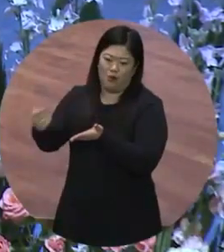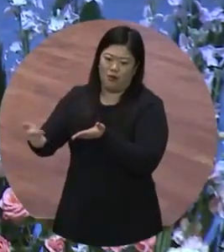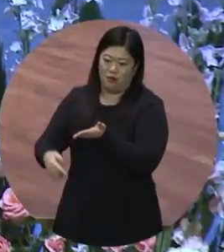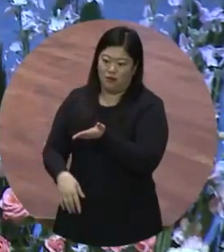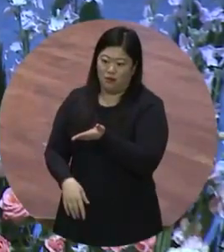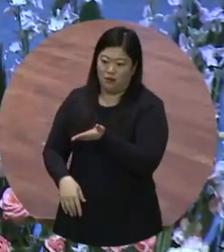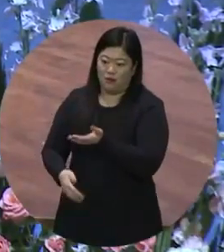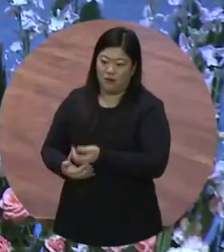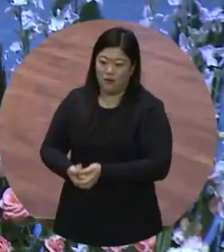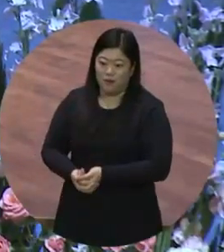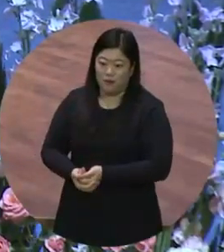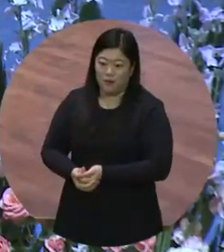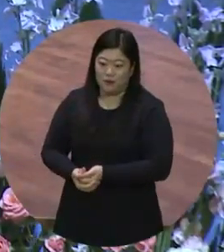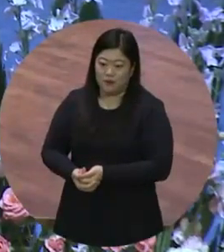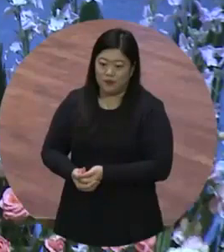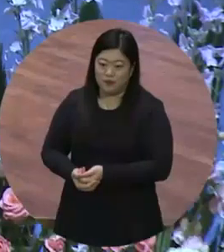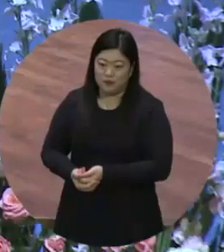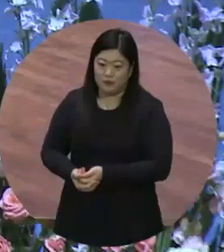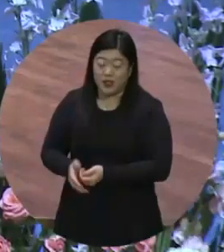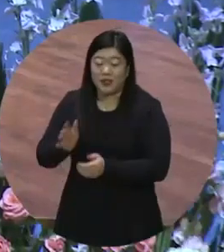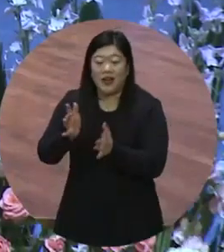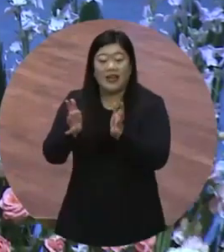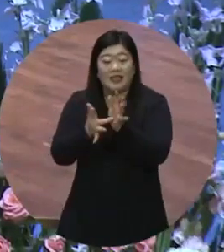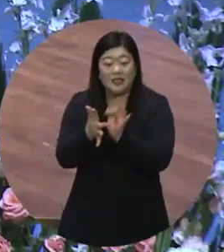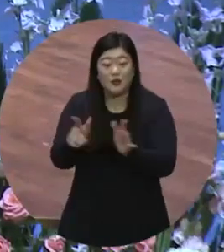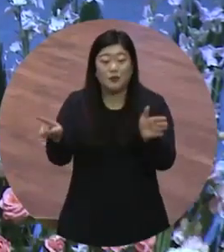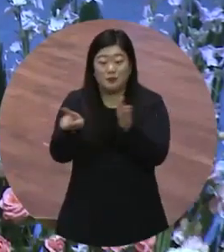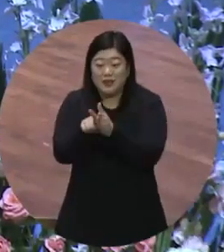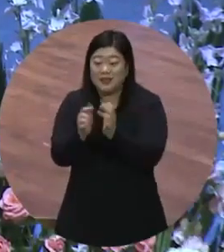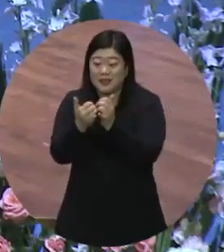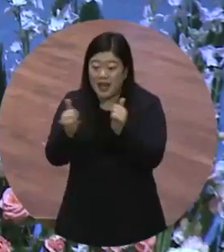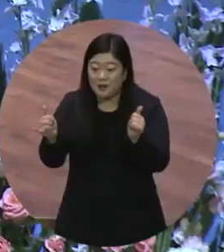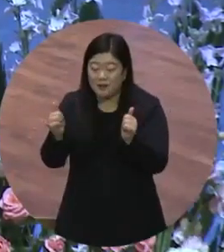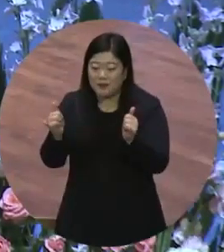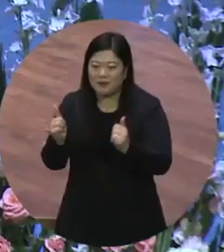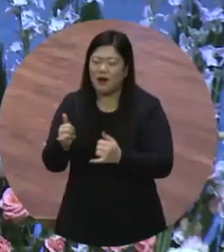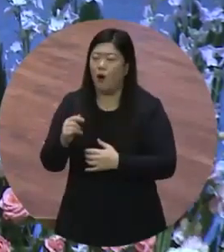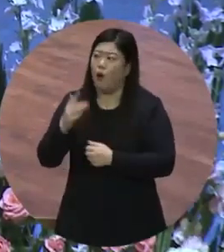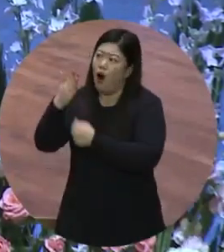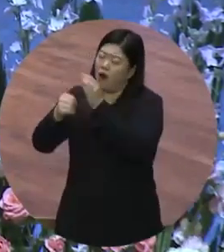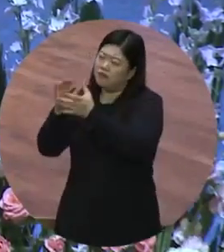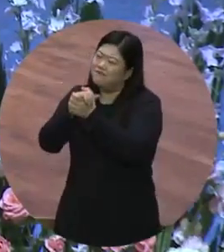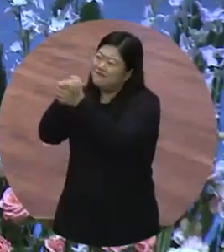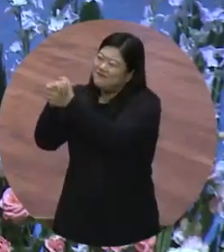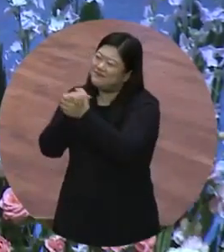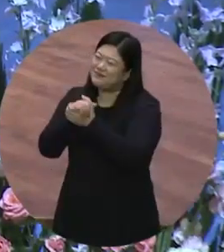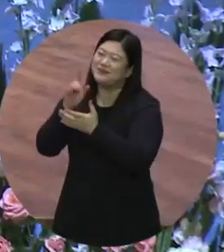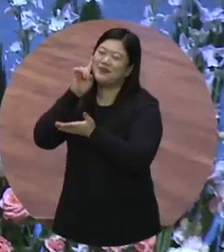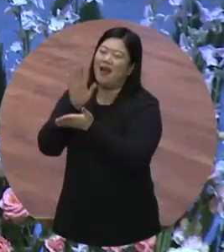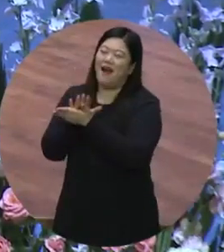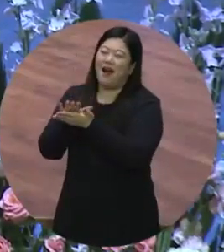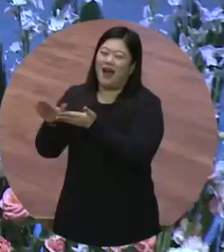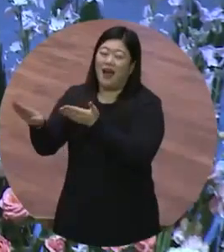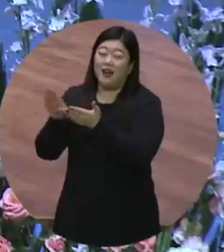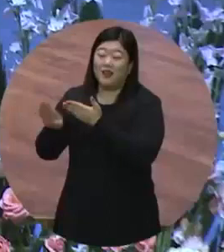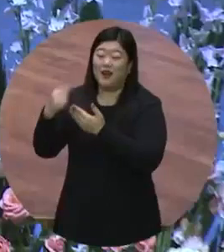그래서 예수님 사람은요, 좀 화평을 늘 누리다 보니까 인상이 좋아요.